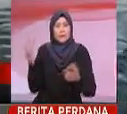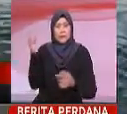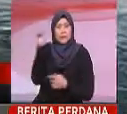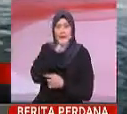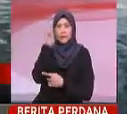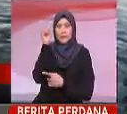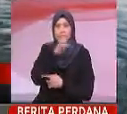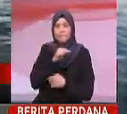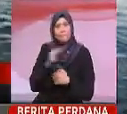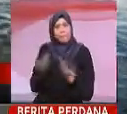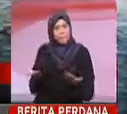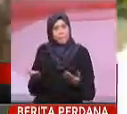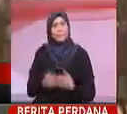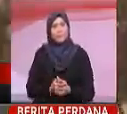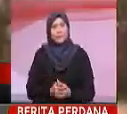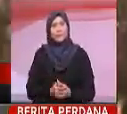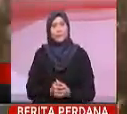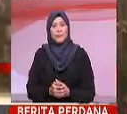teruk.